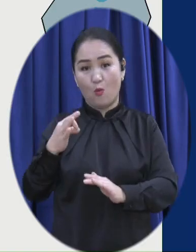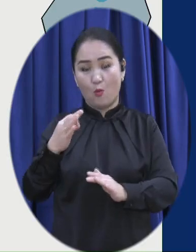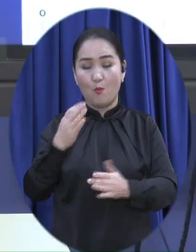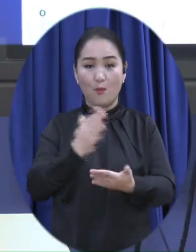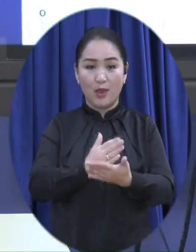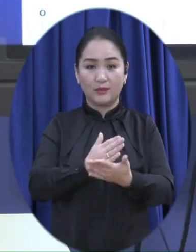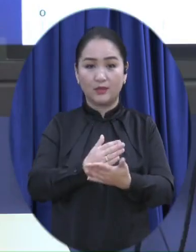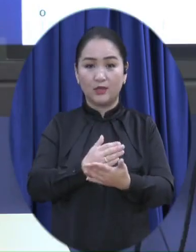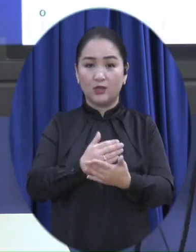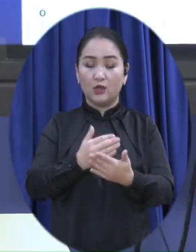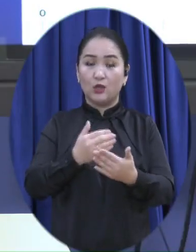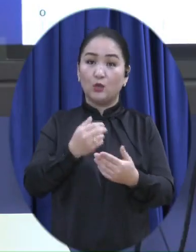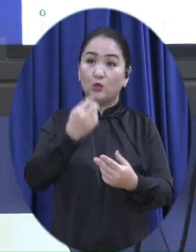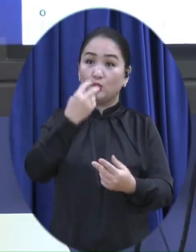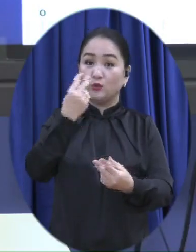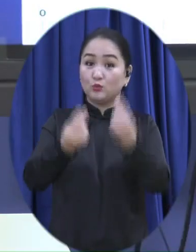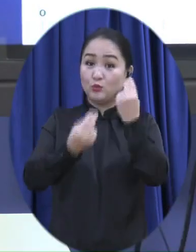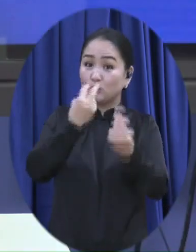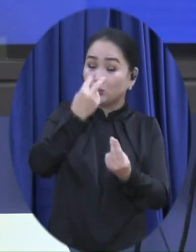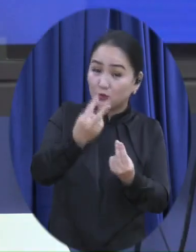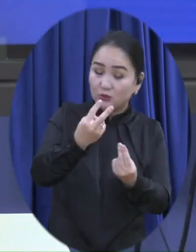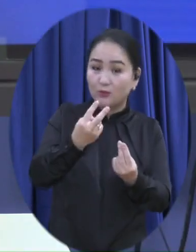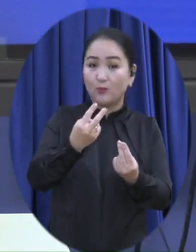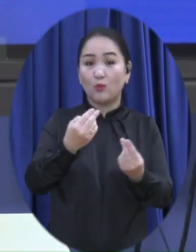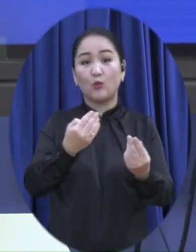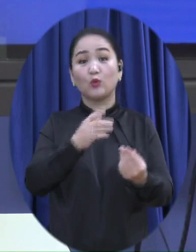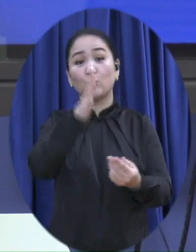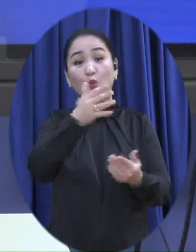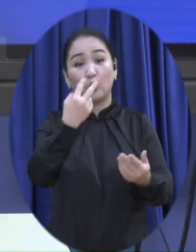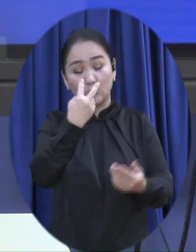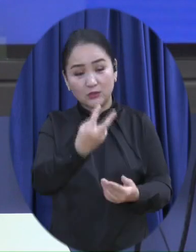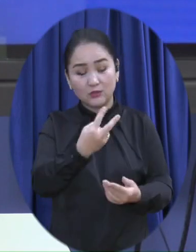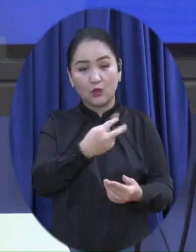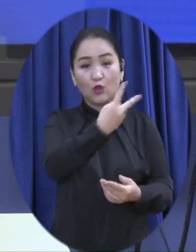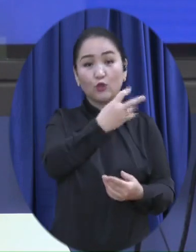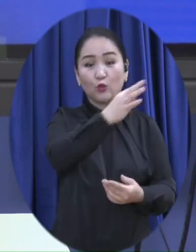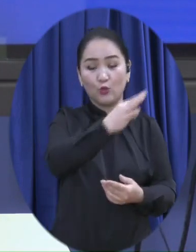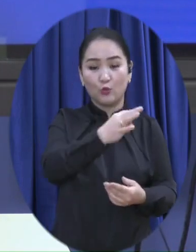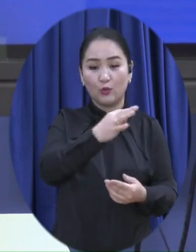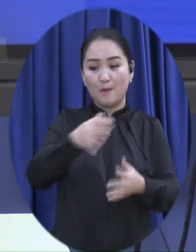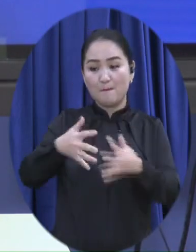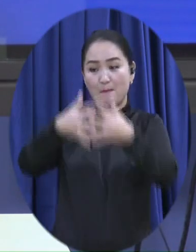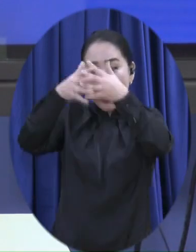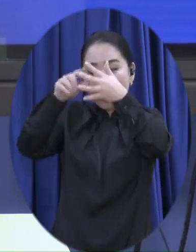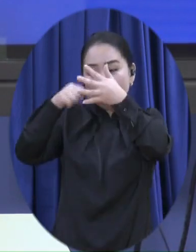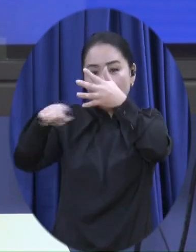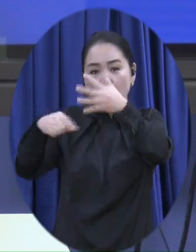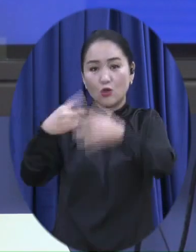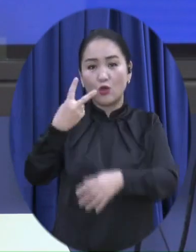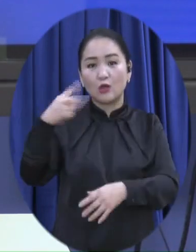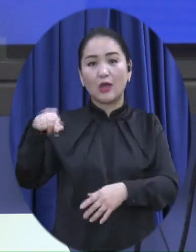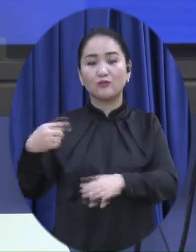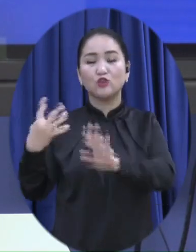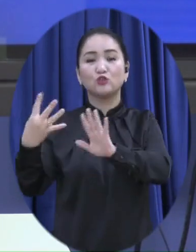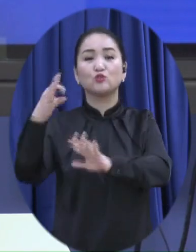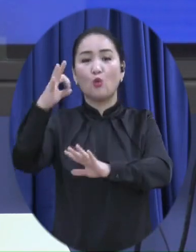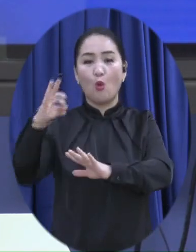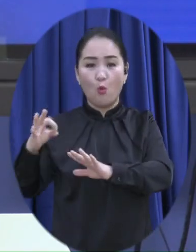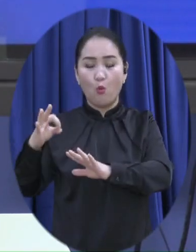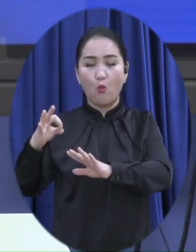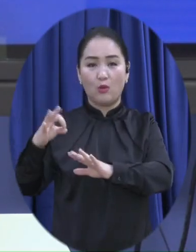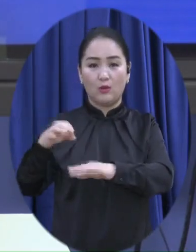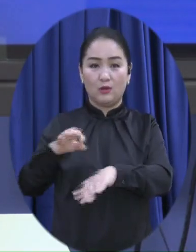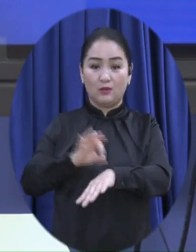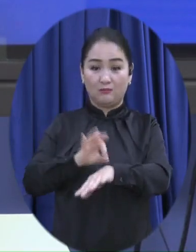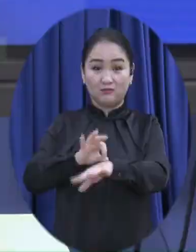тоглолт үүсгэнтэй холбоотой 2%. За орон сууцны орцны хавьтлууд бол 2.9% нь бол бүртгэгдсэн байна. За